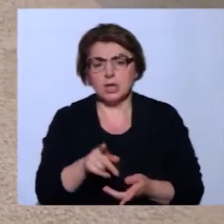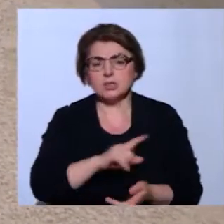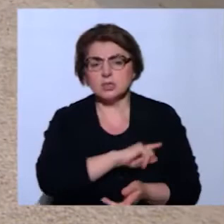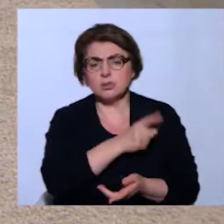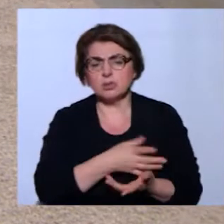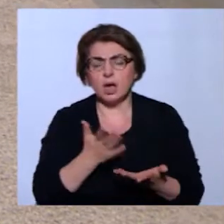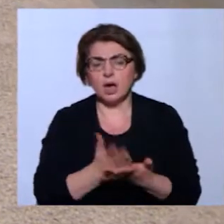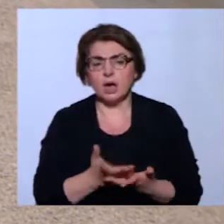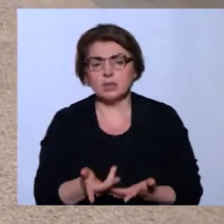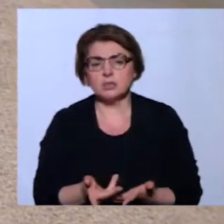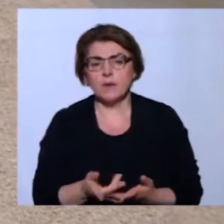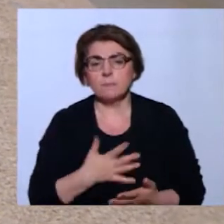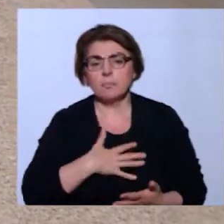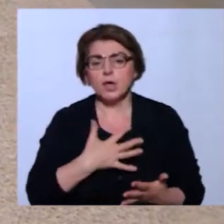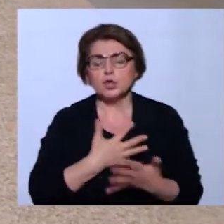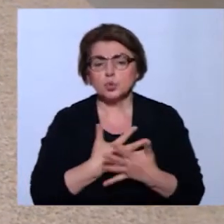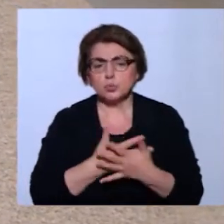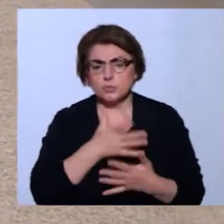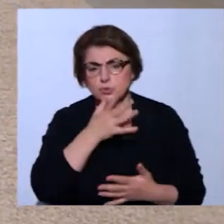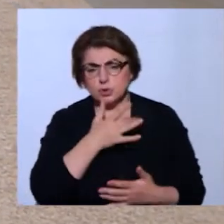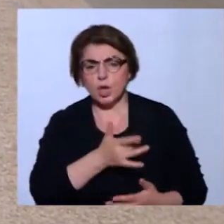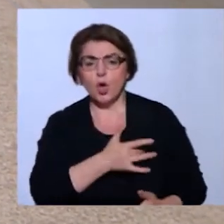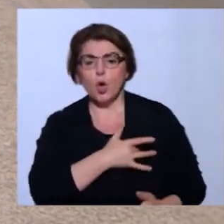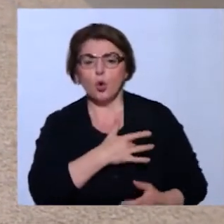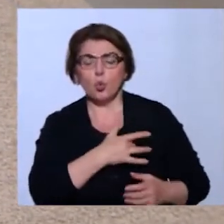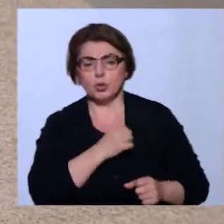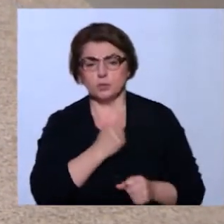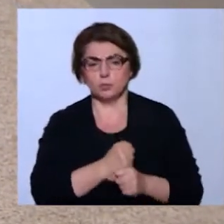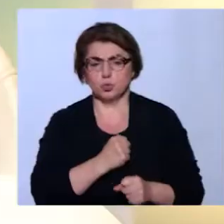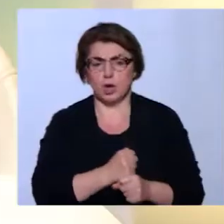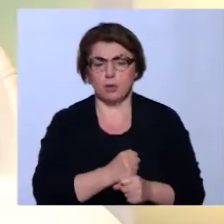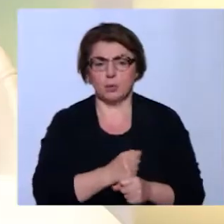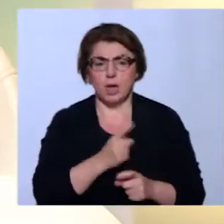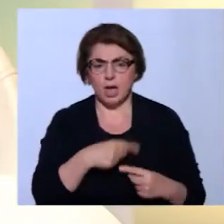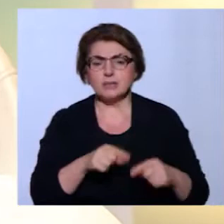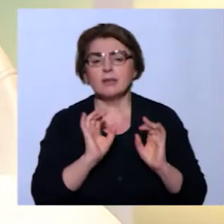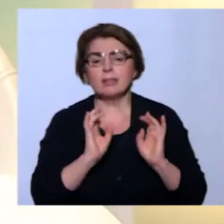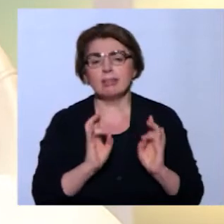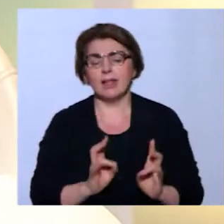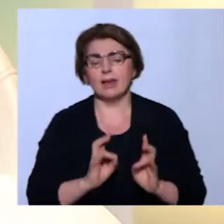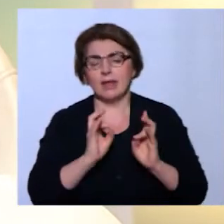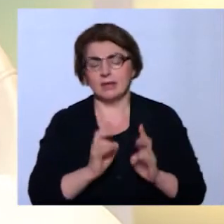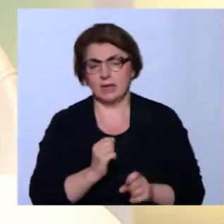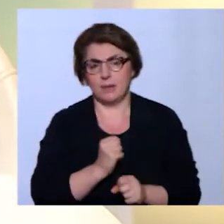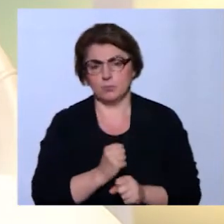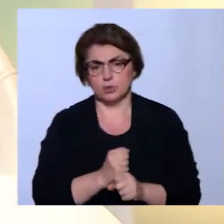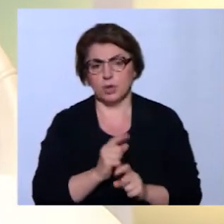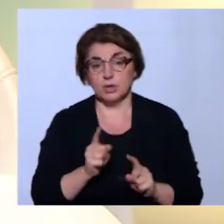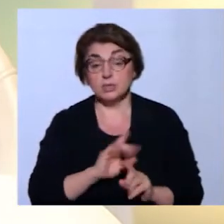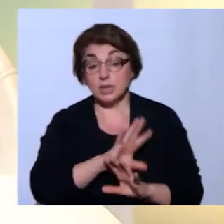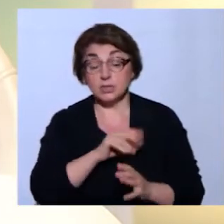ენერგია სჭირდება სუნთქვის პროცესს და გულის მუშაობას, რომელიც ასევე შენელებულია. ამიტომ ის, რაც